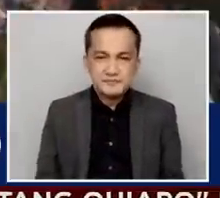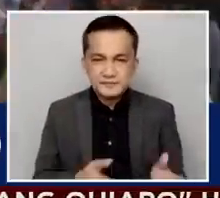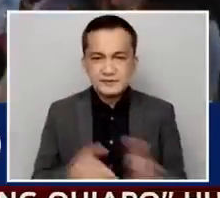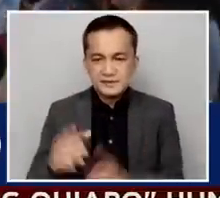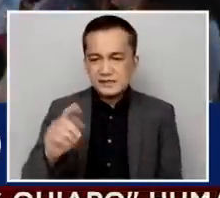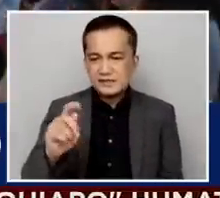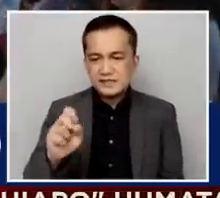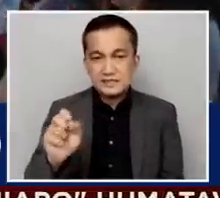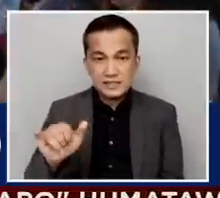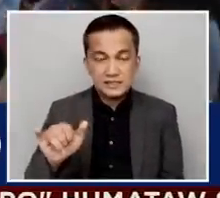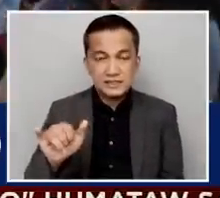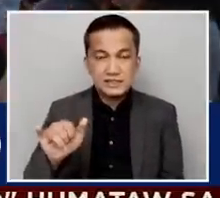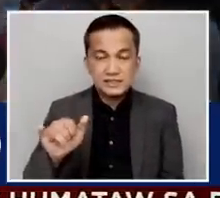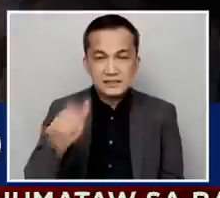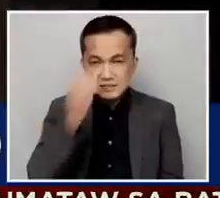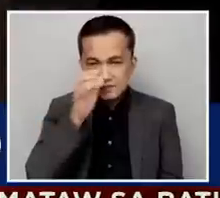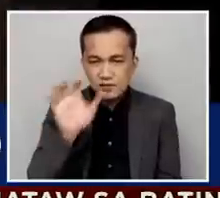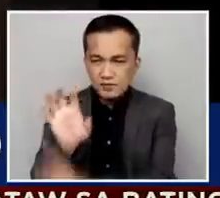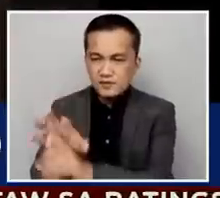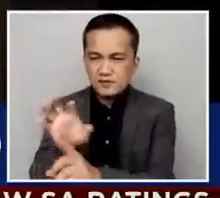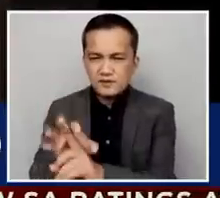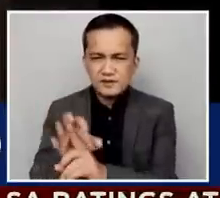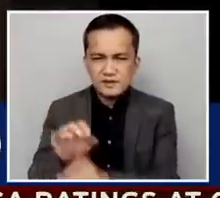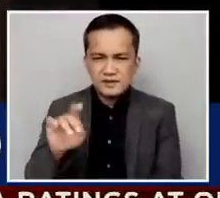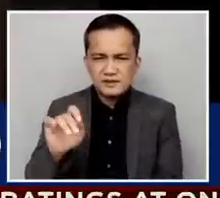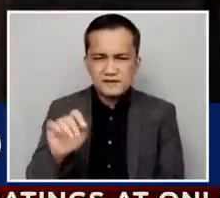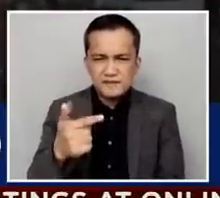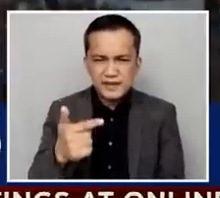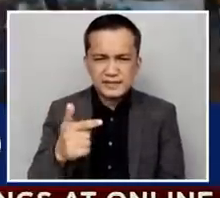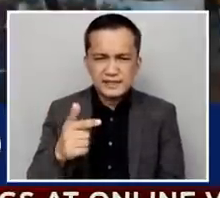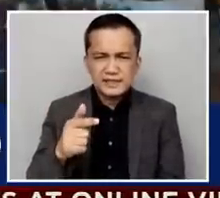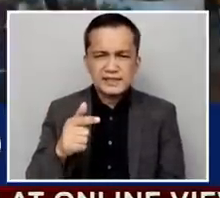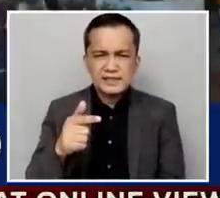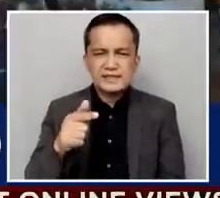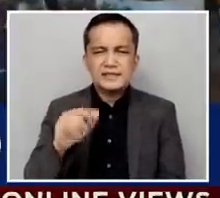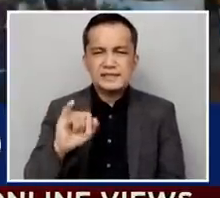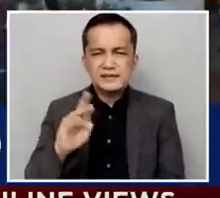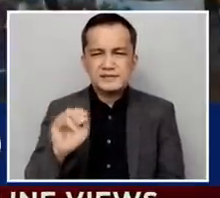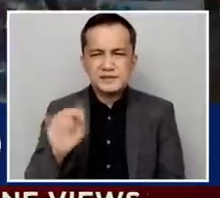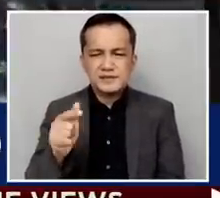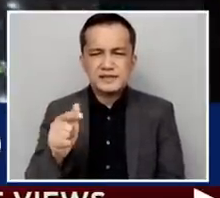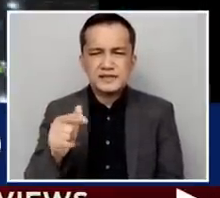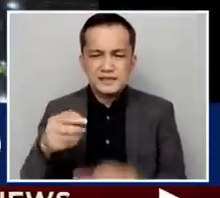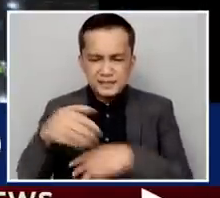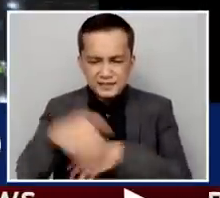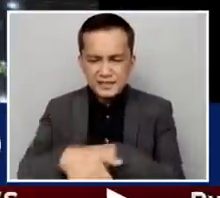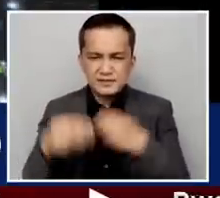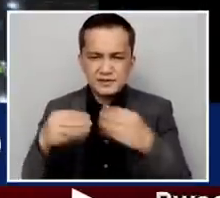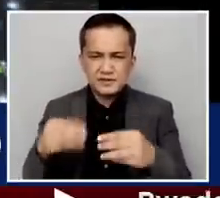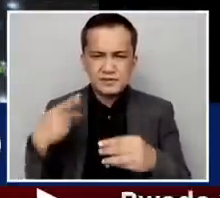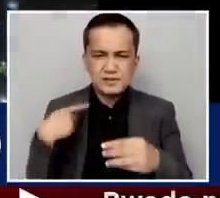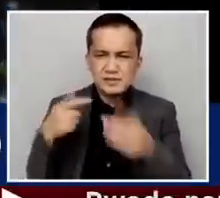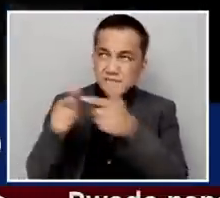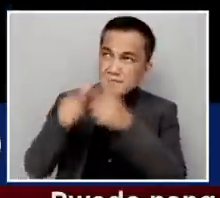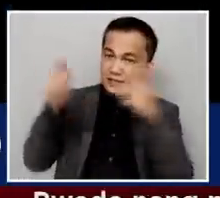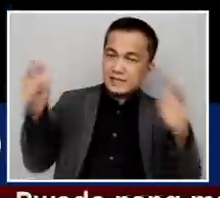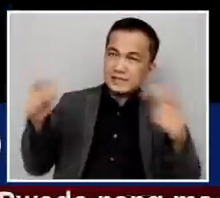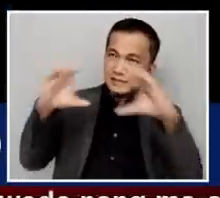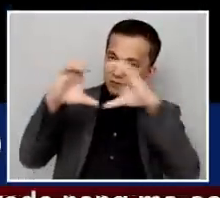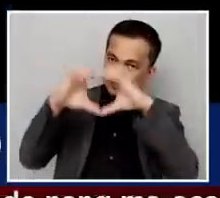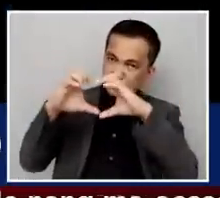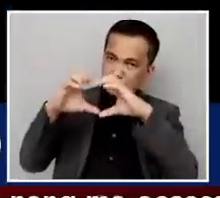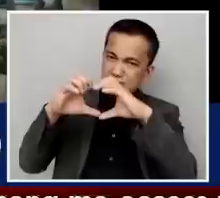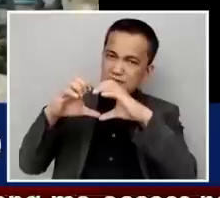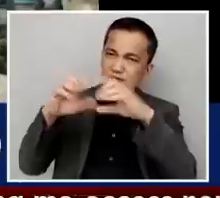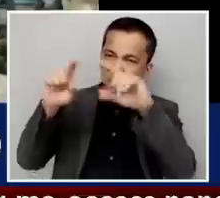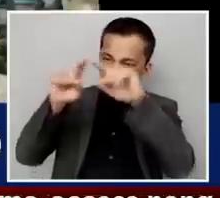City, Cebu, patok na pasyalan ang Feb Ibig Night Market sa Liberation Park na may mga higanting hugis puso at dedication